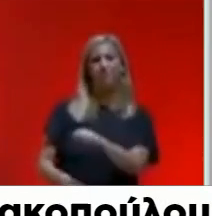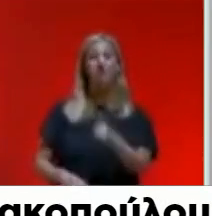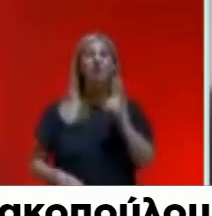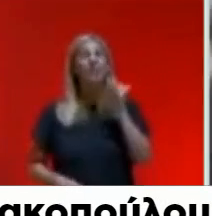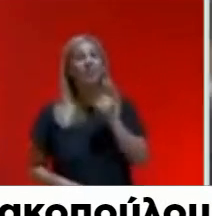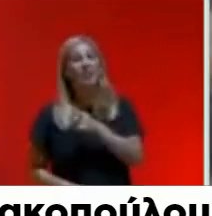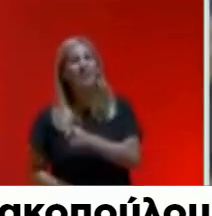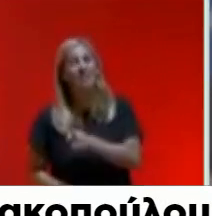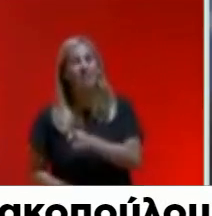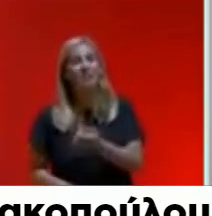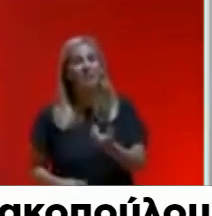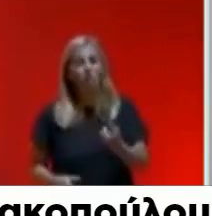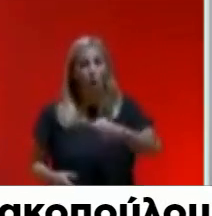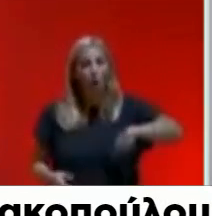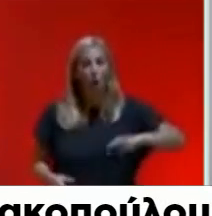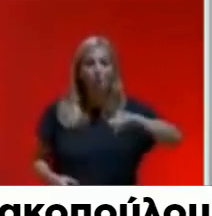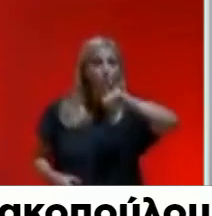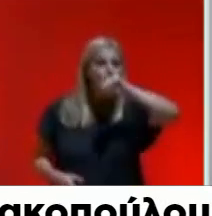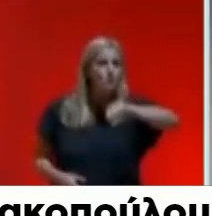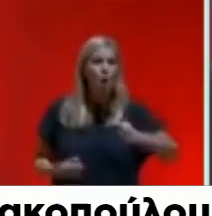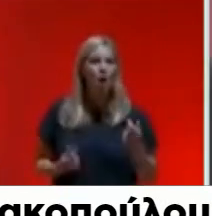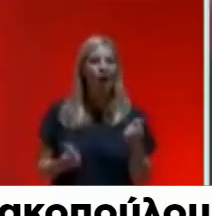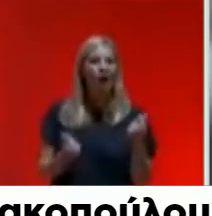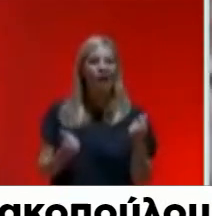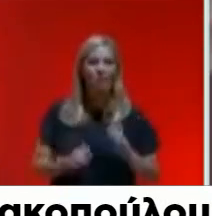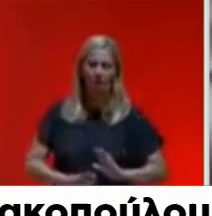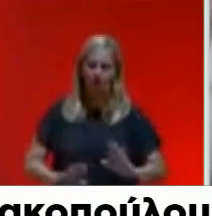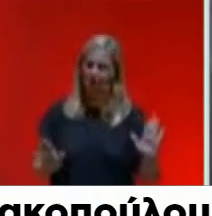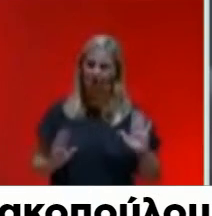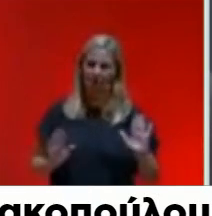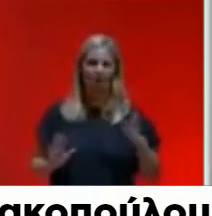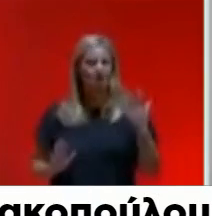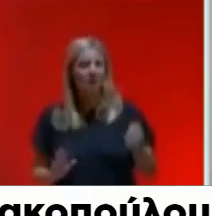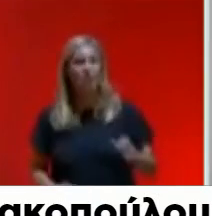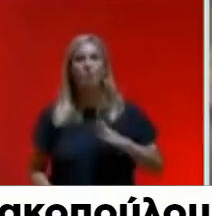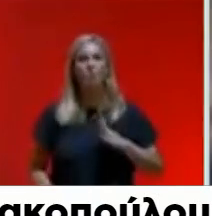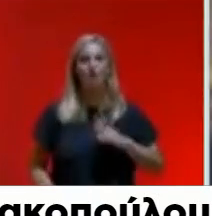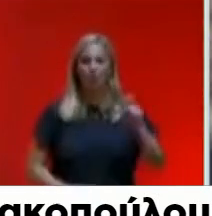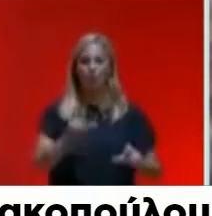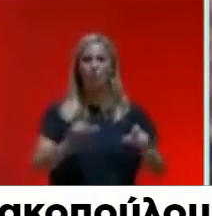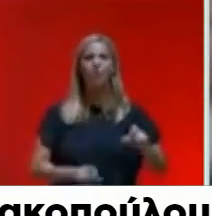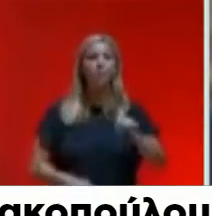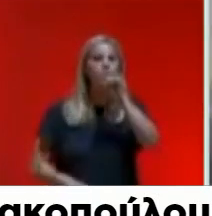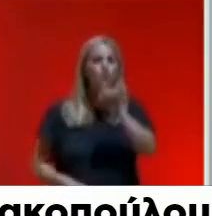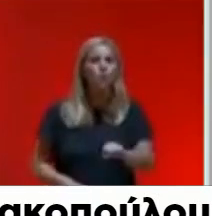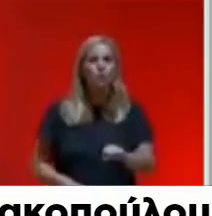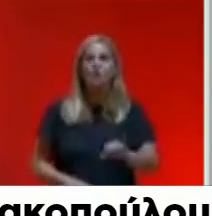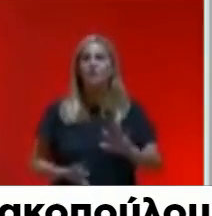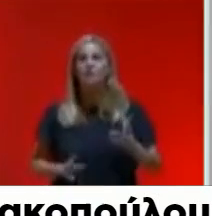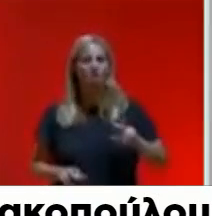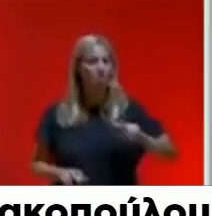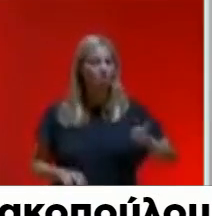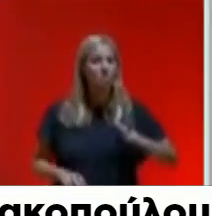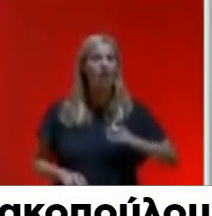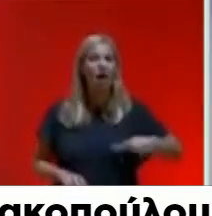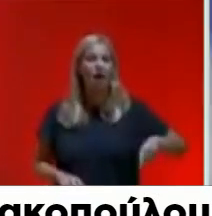ταυτόχρονα νομίζω ότι θα δημιουργήσει και μια προοπτική ευρύτερης κοινωνικής πλειοψηφικής συσπήρωσης για το μέλλον. Τώρα και με την